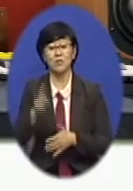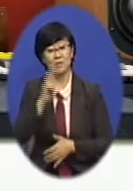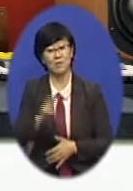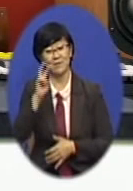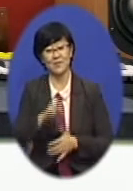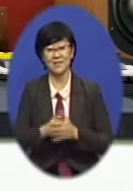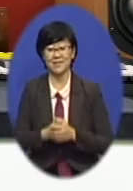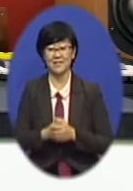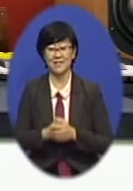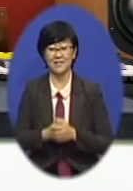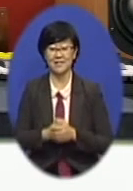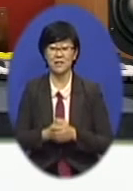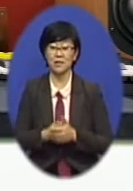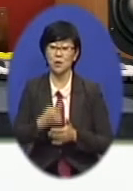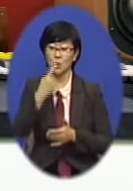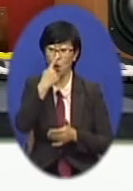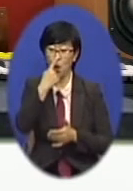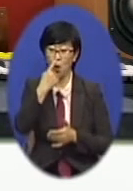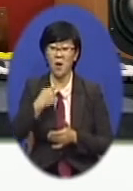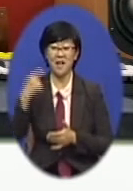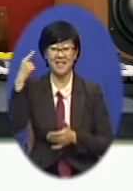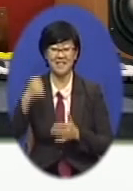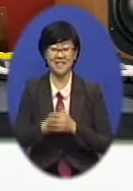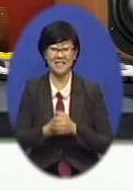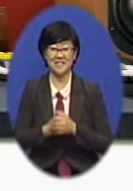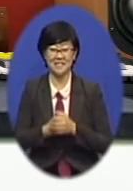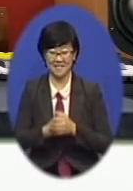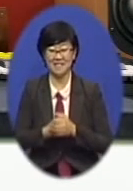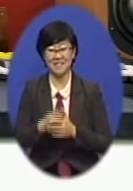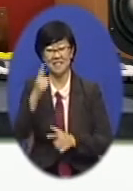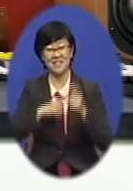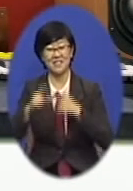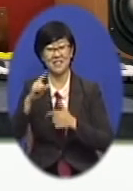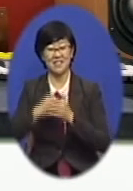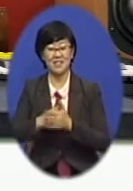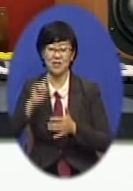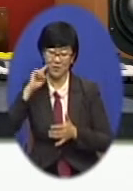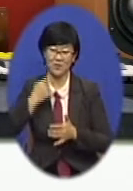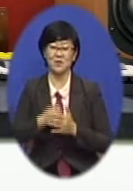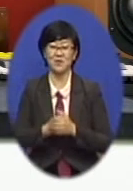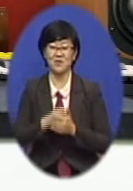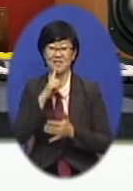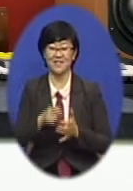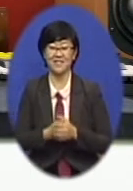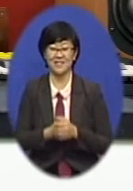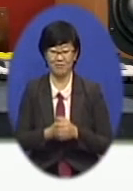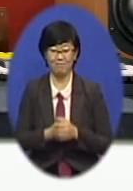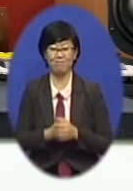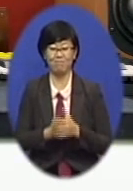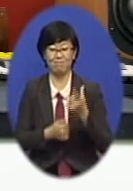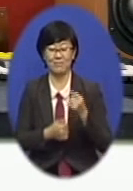노래는요, 약간 감기 기운 있을 때 네. 목소리가 더 잘 부르는 거예요. 예,